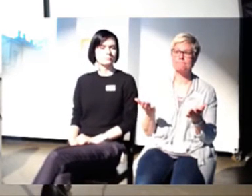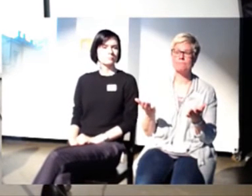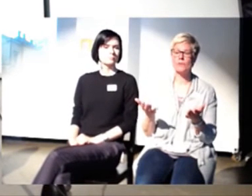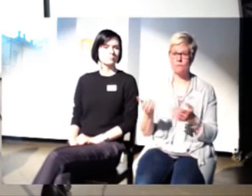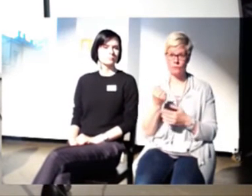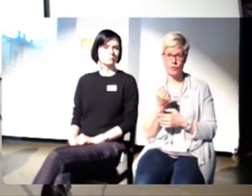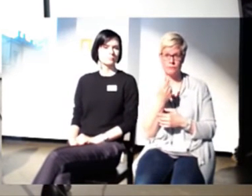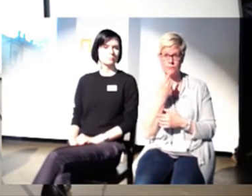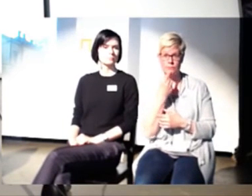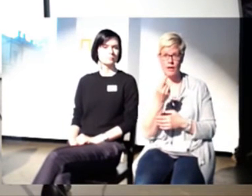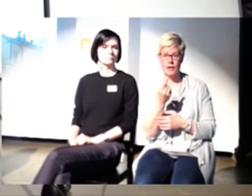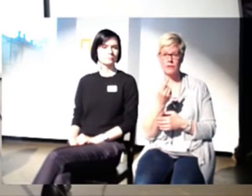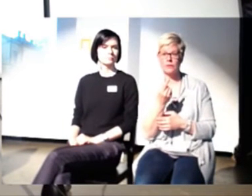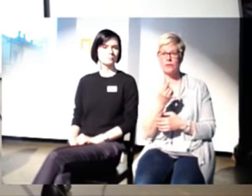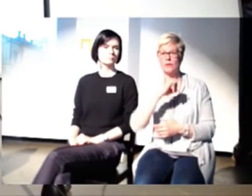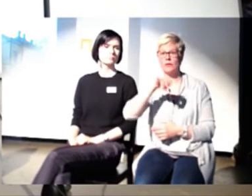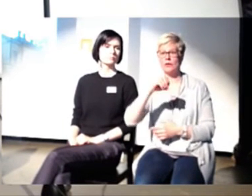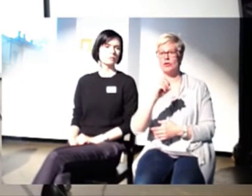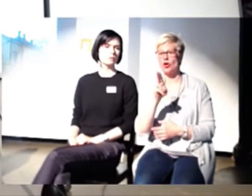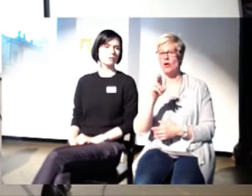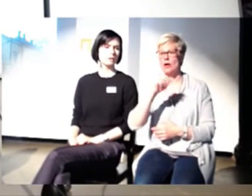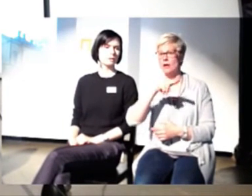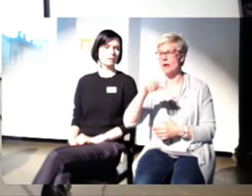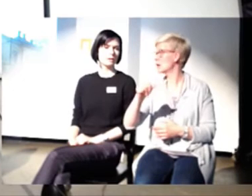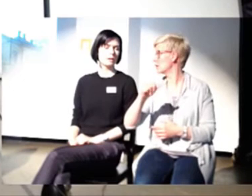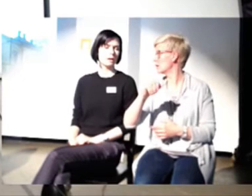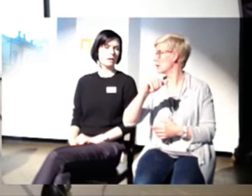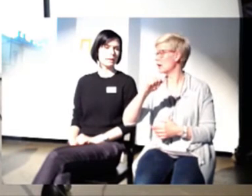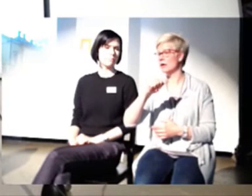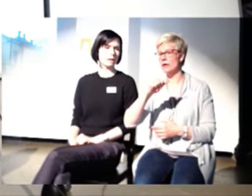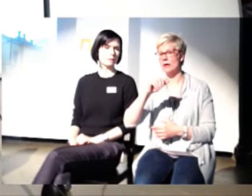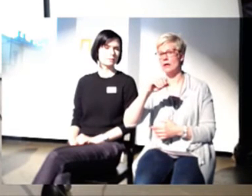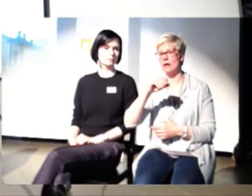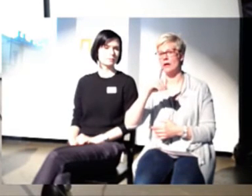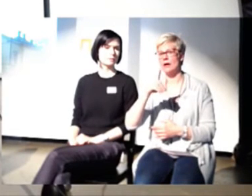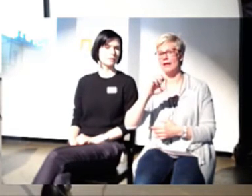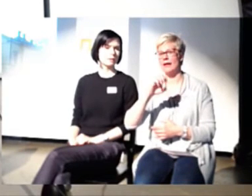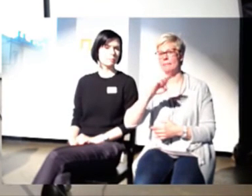voi mainita muun muassa Johanna Adebeck Ruotsista, nuori kuvataiteilija.